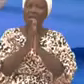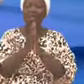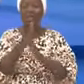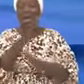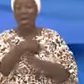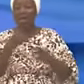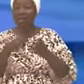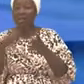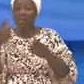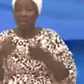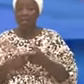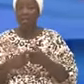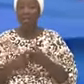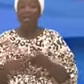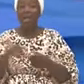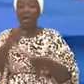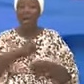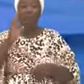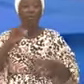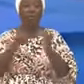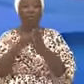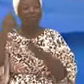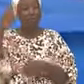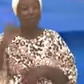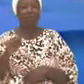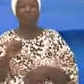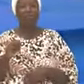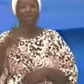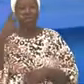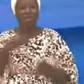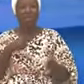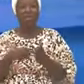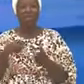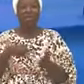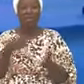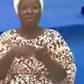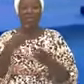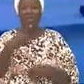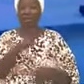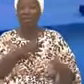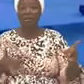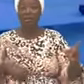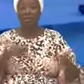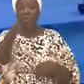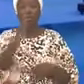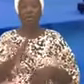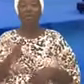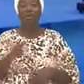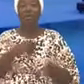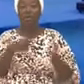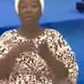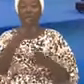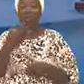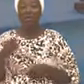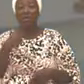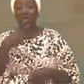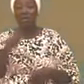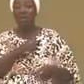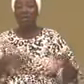et je le ferai pour eux voyagent ceci ainsi parle l'éternel